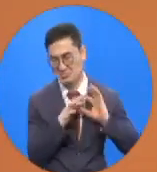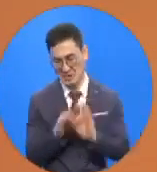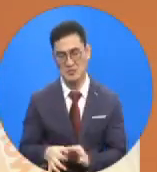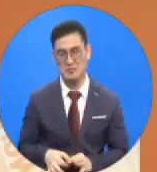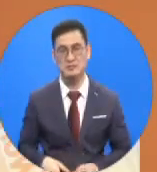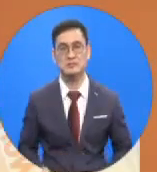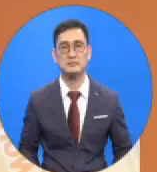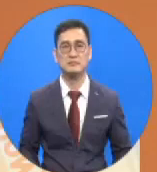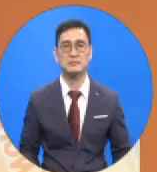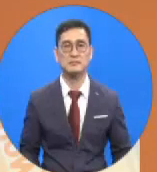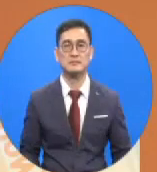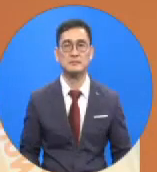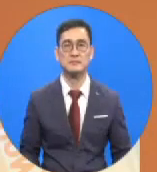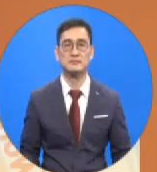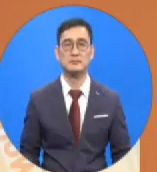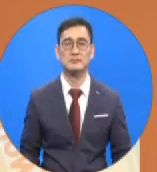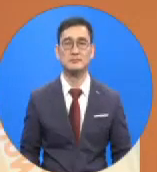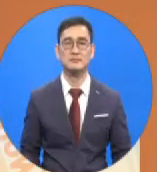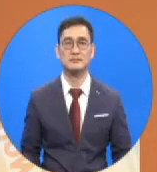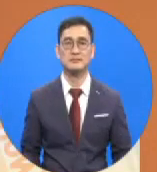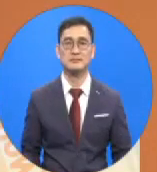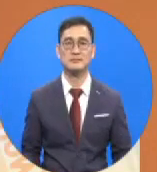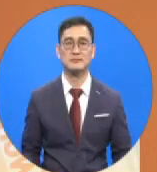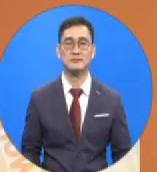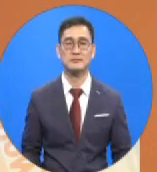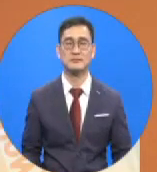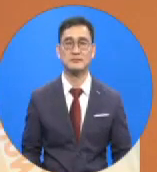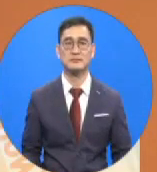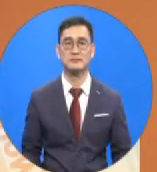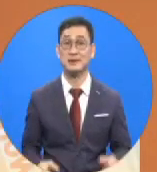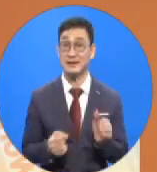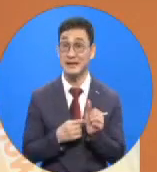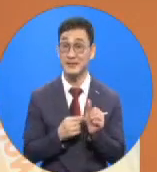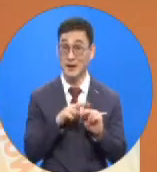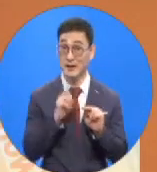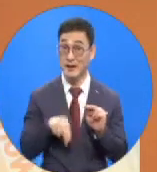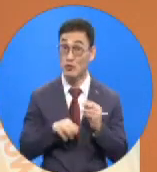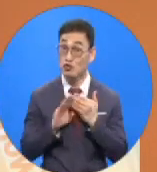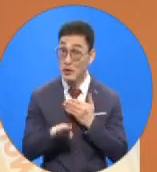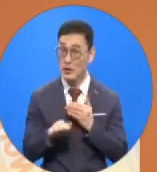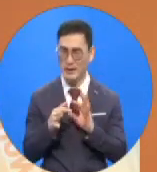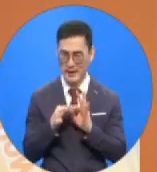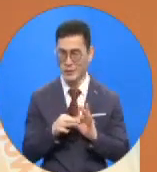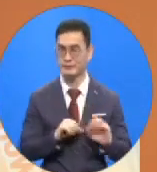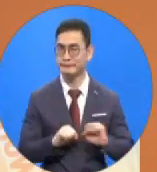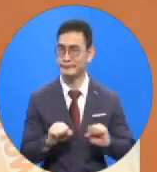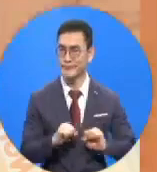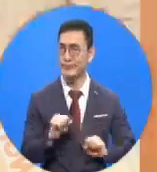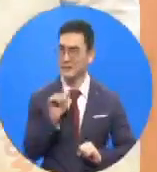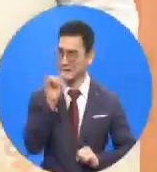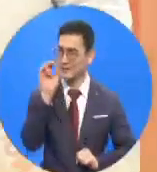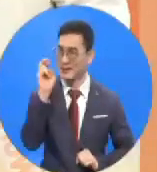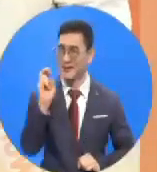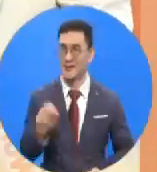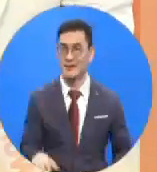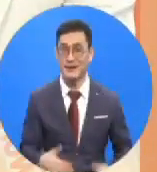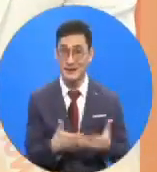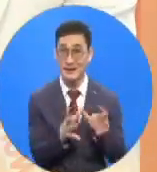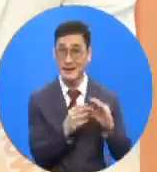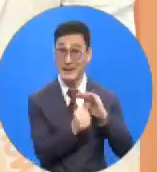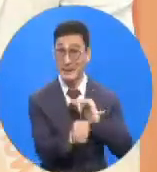역할이 있다고 생각할 거에요 제트기 이제 정치인은 뭐 우리가 정년이 없잖아요 그리고 그 당대의 그만 더 썼다